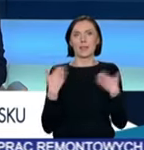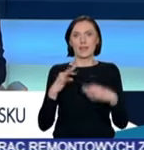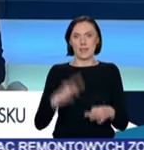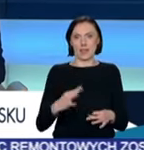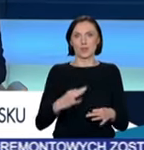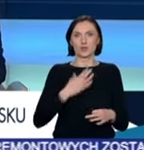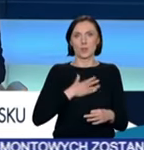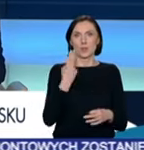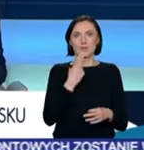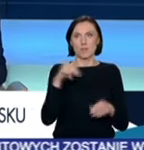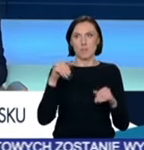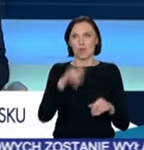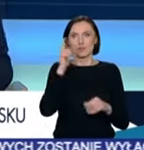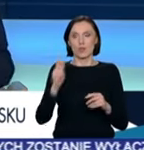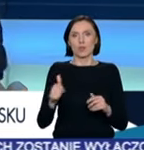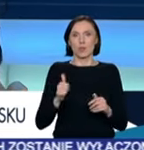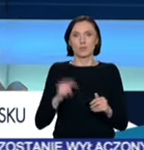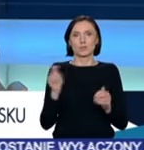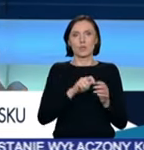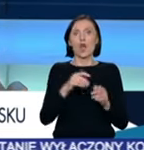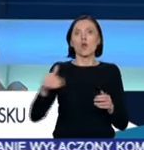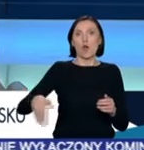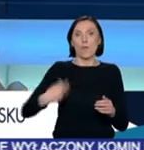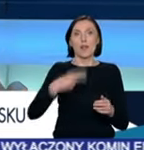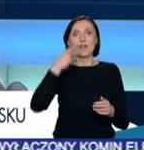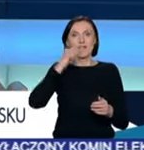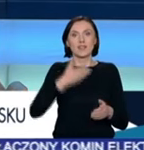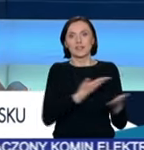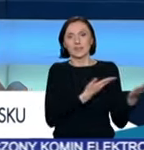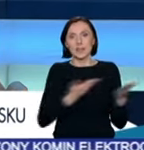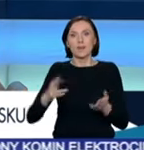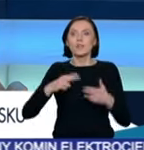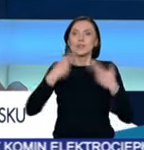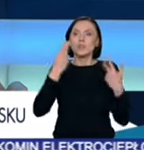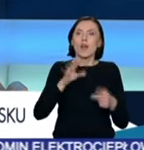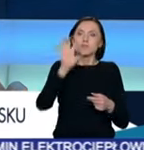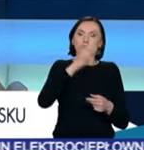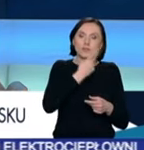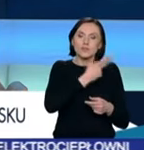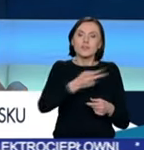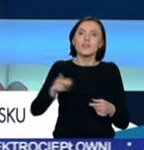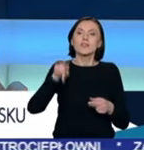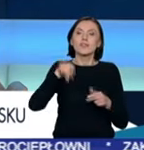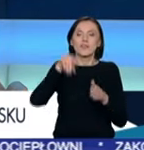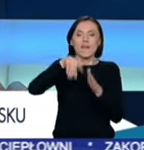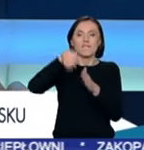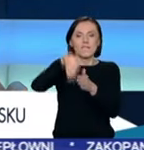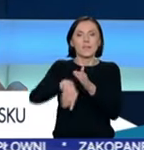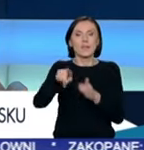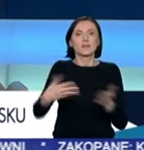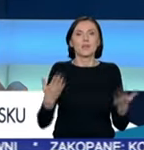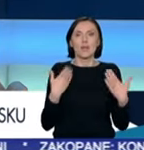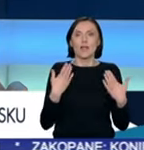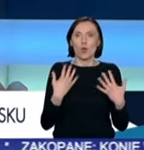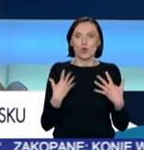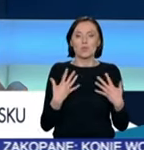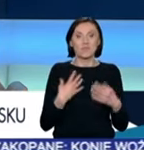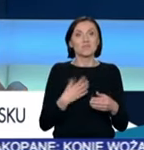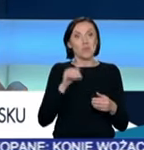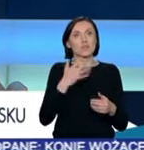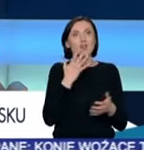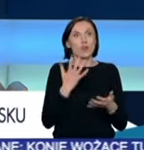także dla turystów. Kopalnia Soli Wieliczka zaprasza na dni otwarte w uzdrowisku. To jedna z niewielu okazji, by podziwiać niezwykłe widoki i korzystać